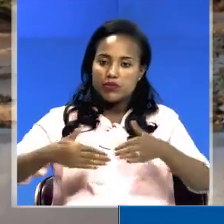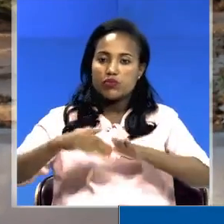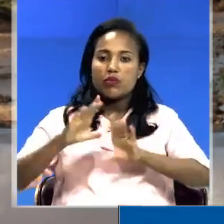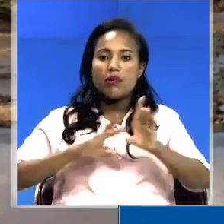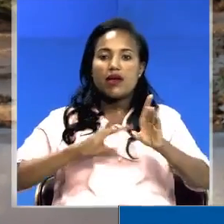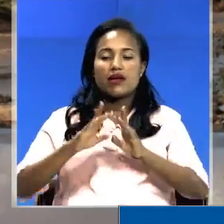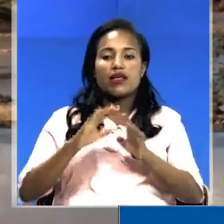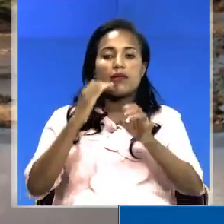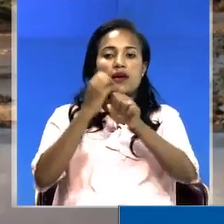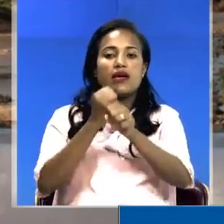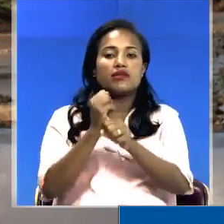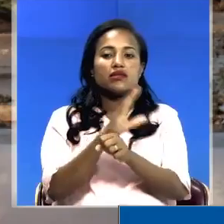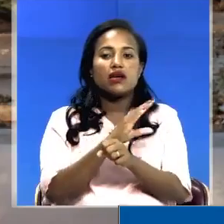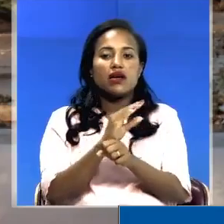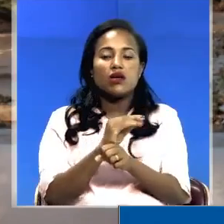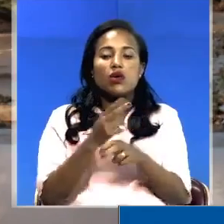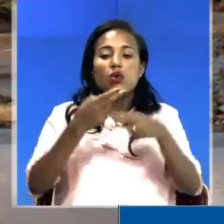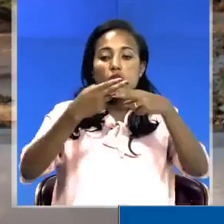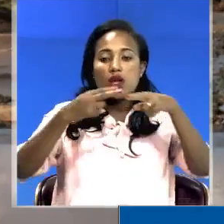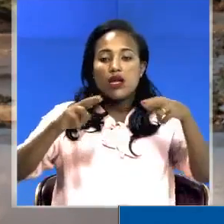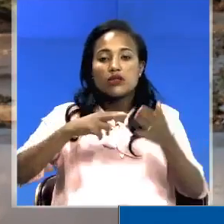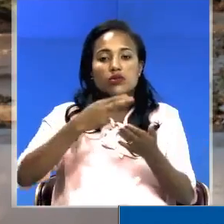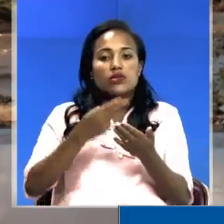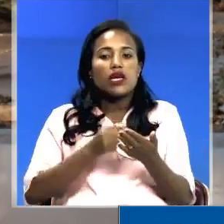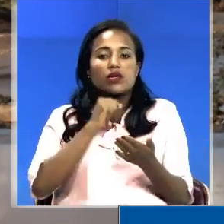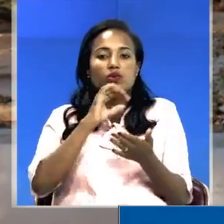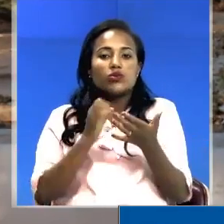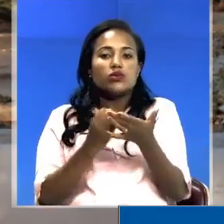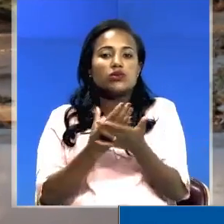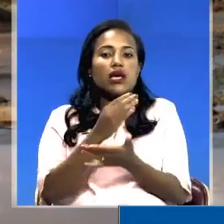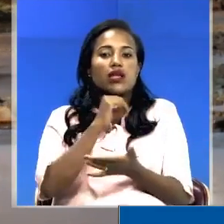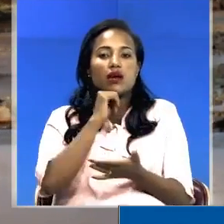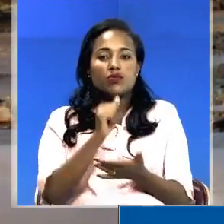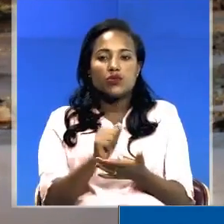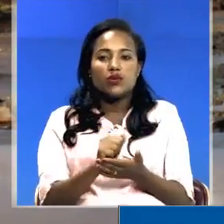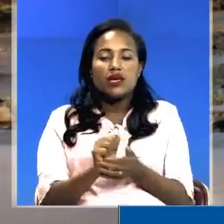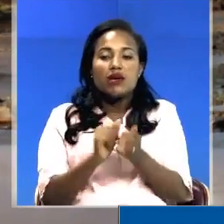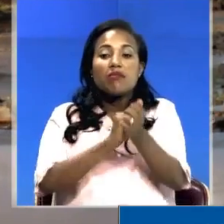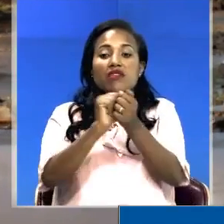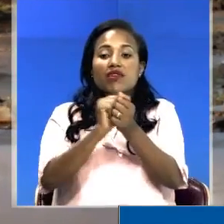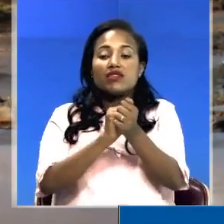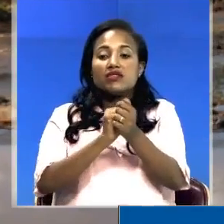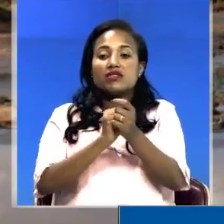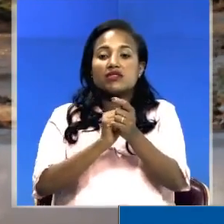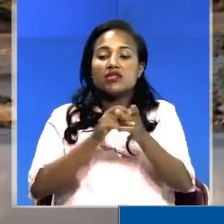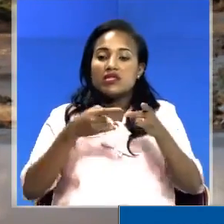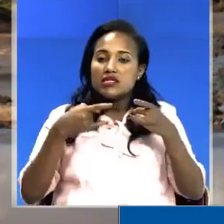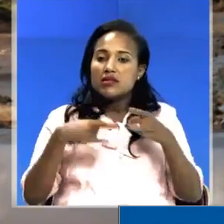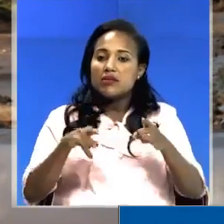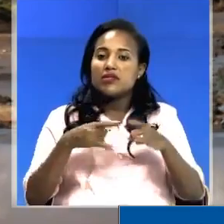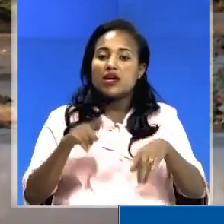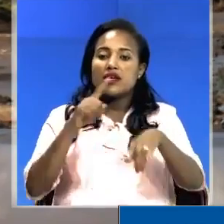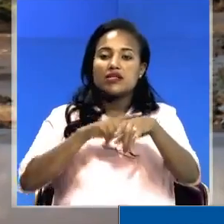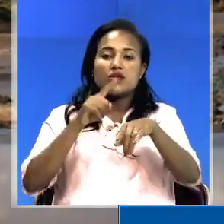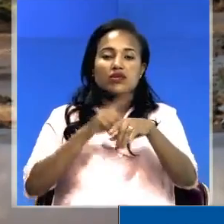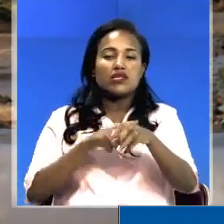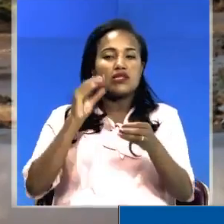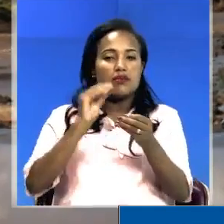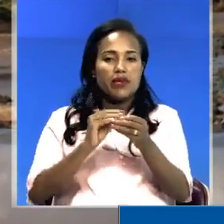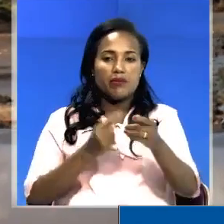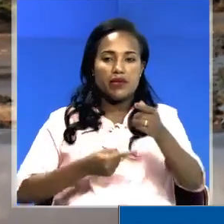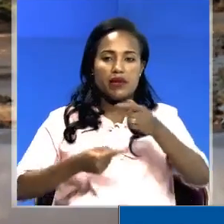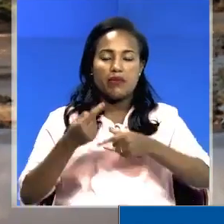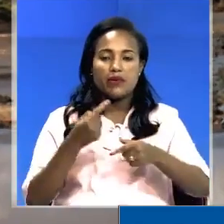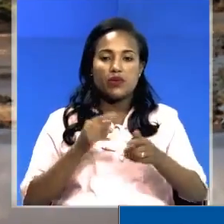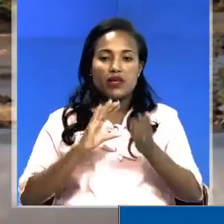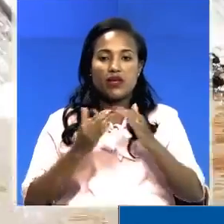የመያዝና እንቁላላቸውን ሳይጥሉ ሳይራቡ ዘራቸውን ሳይተኩ የማጥፋት ዘመቻው ከጊዜ ወደ ጊዜ እየባሰ የመጣበት